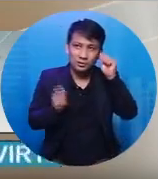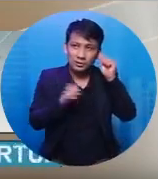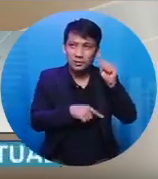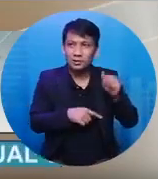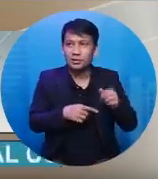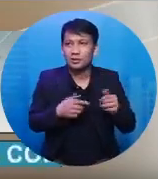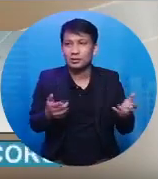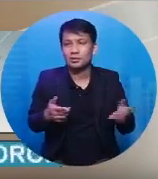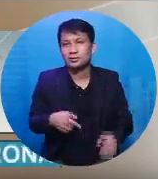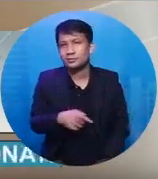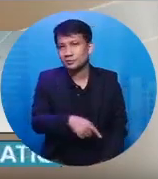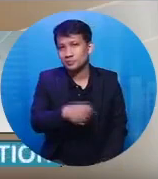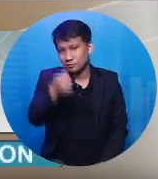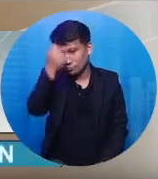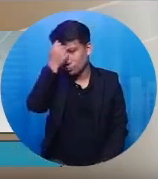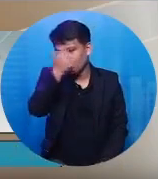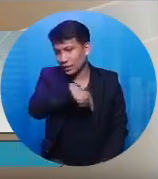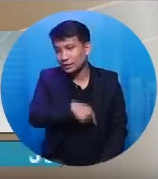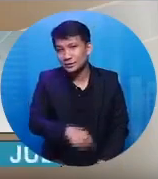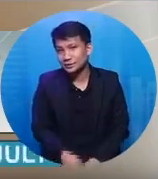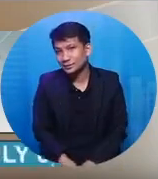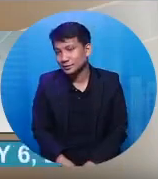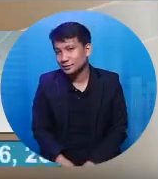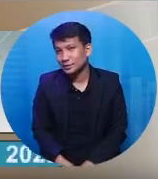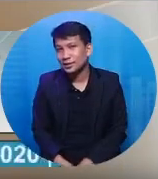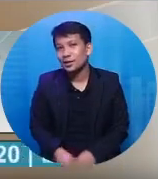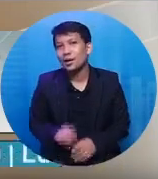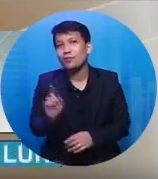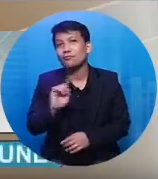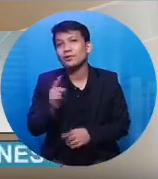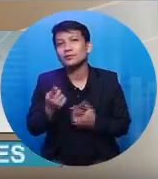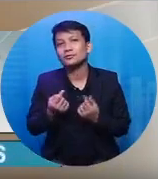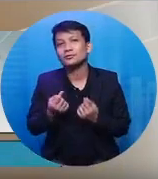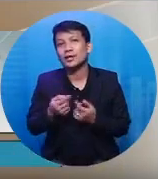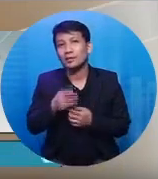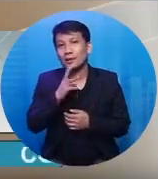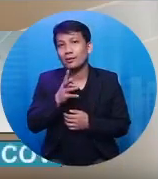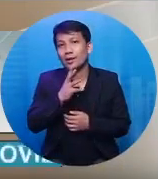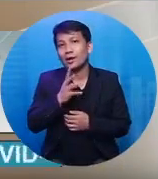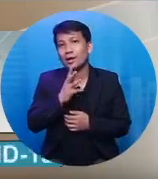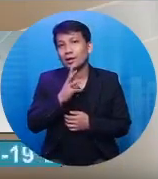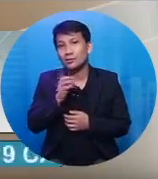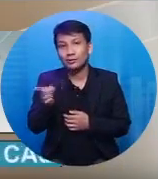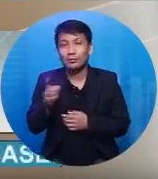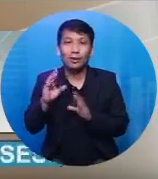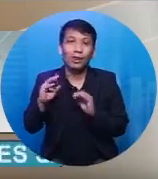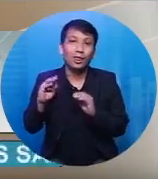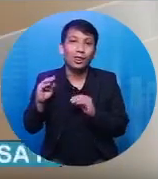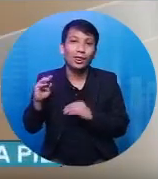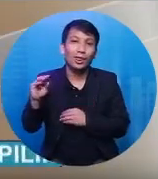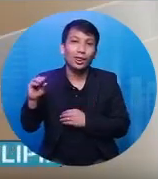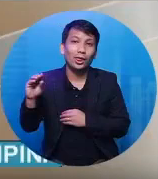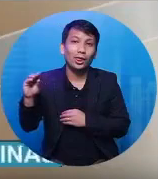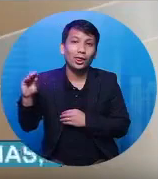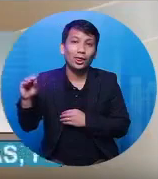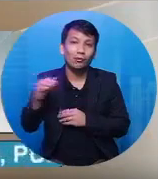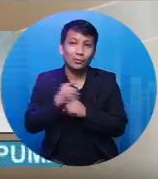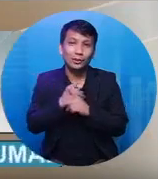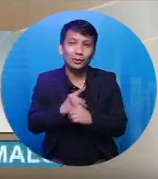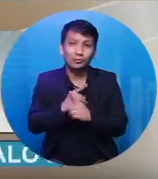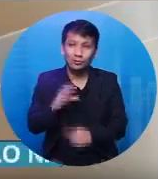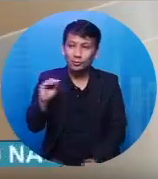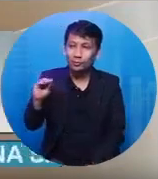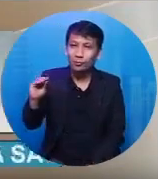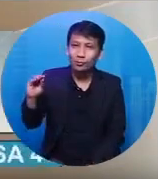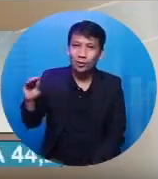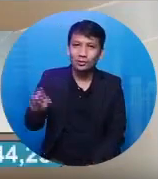Alam mo, tulungis ka rin, ano? Imbis na magdadadakdak ka dyan, very defensive yung mga